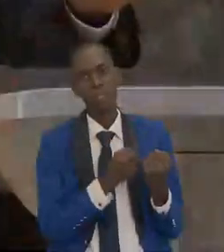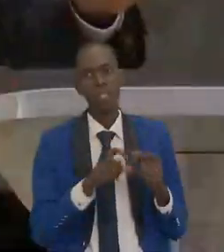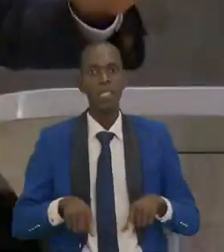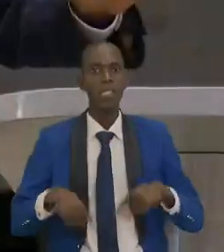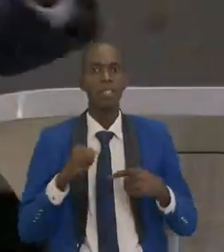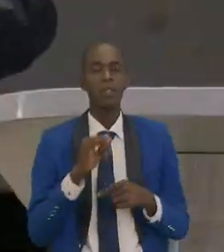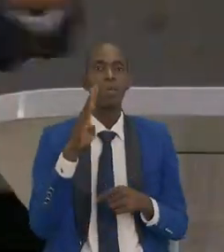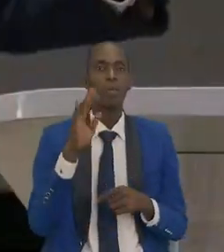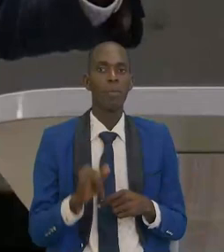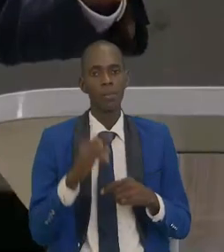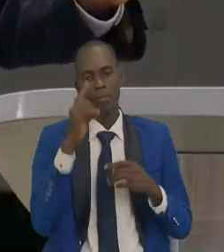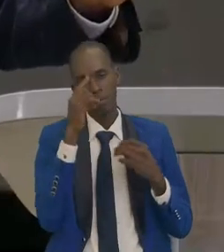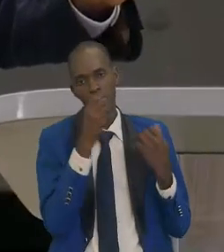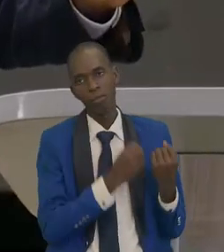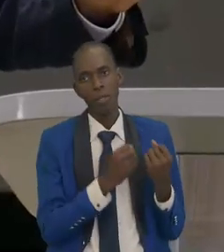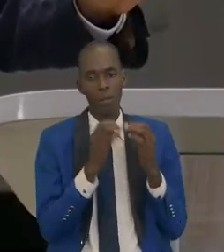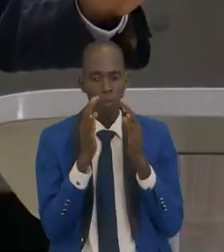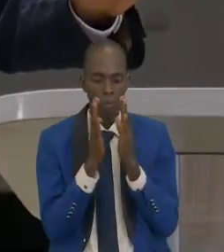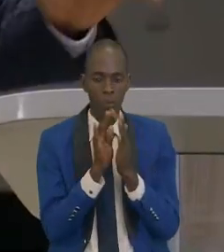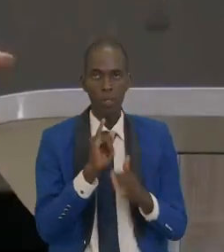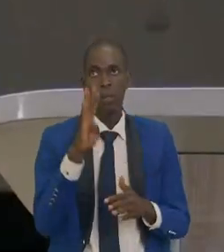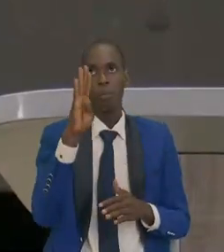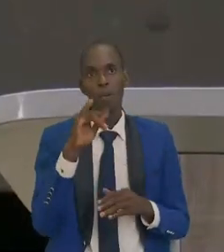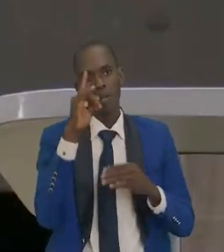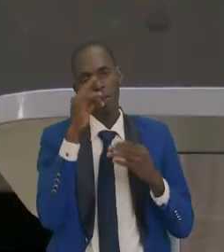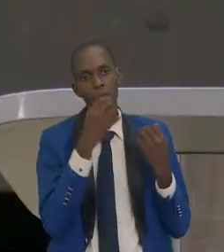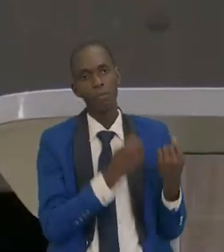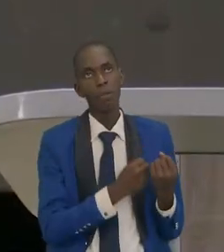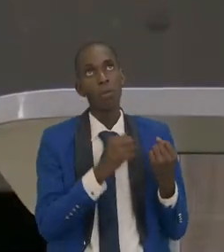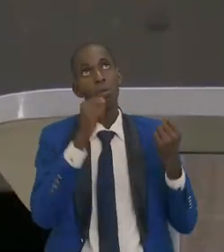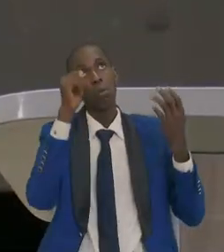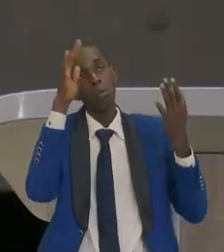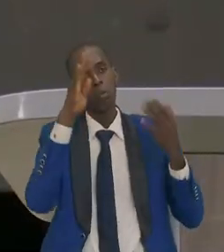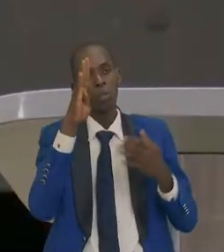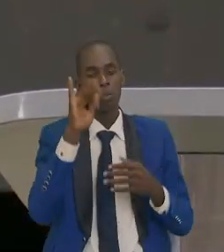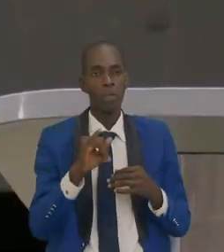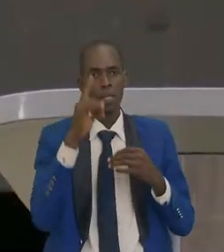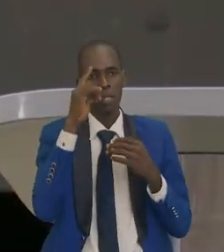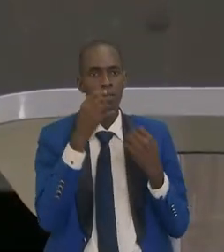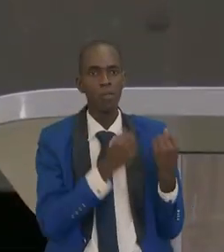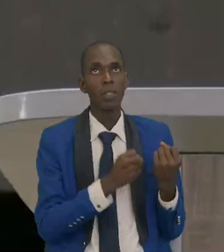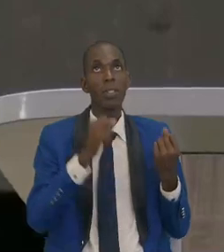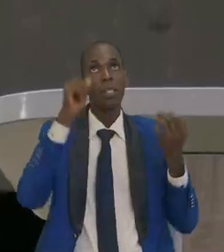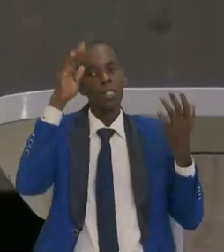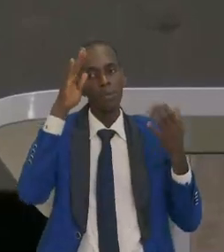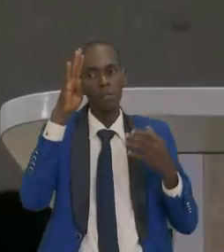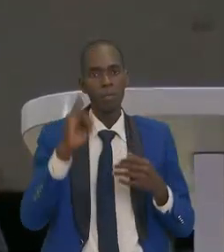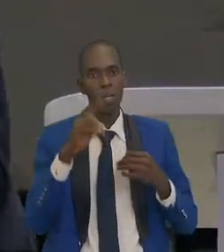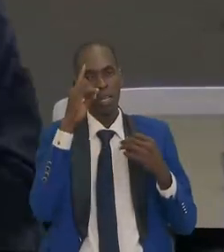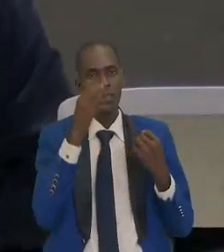vivre par la foi, prier par la foi, espérer par la foi, espérer par la